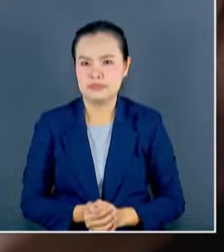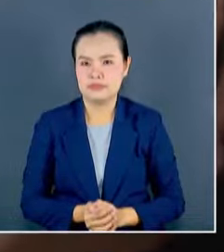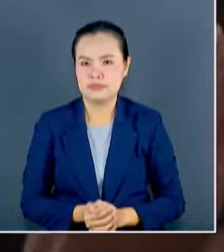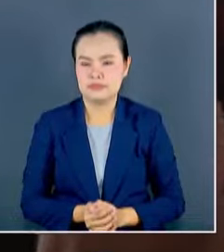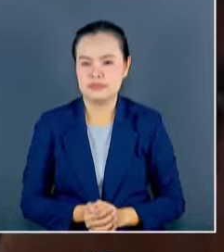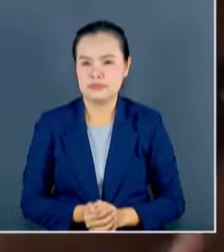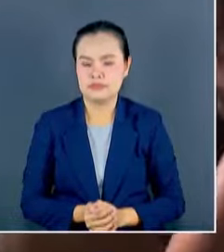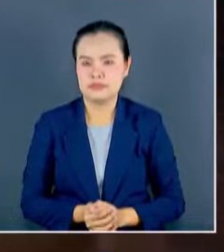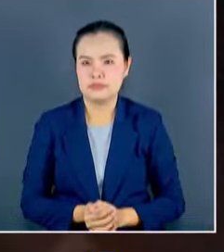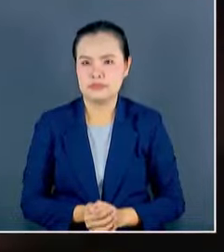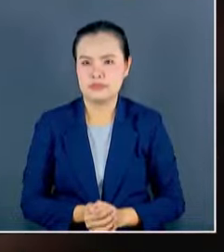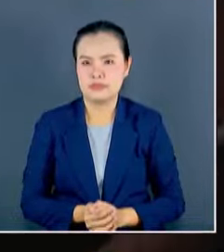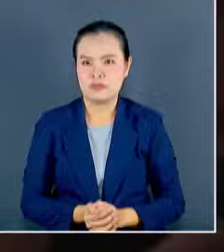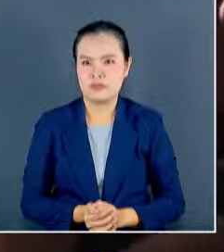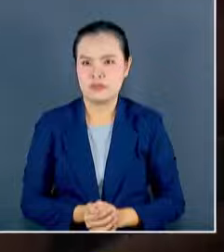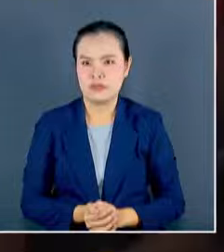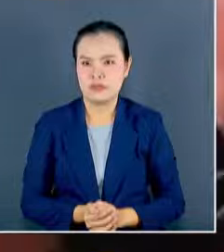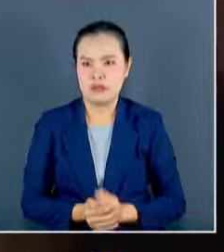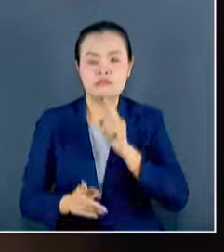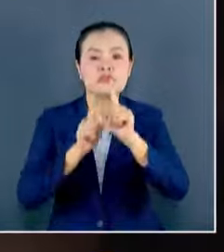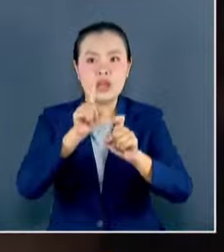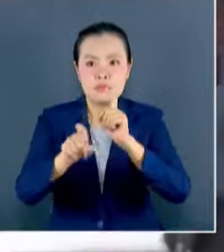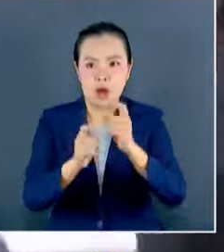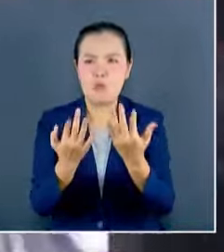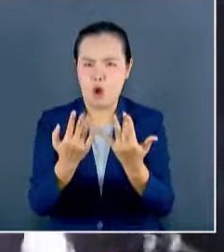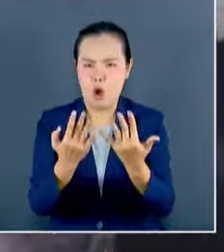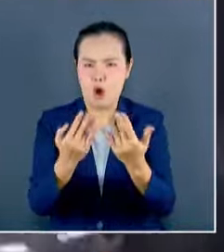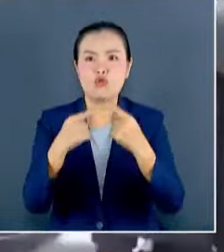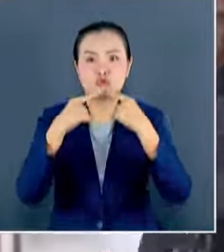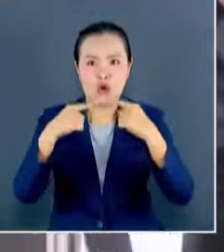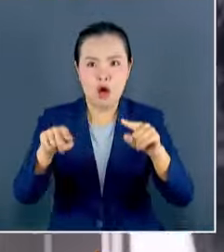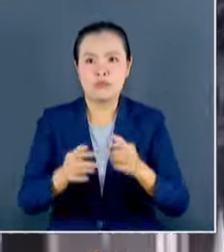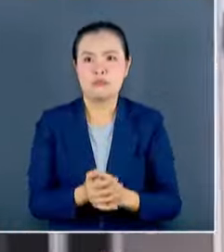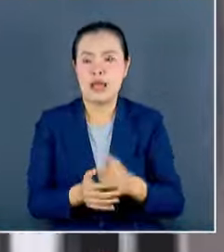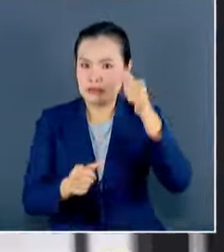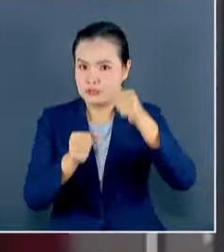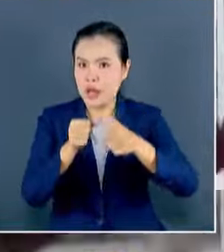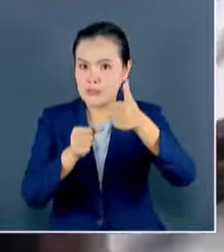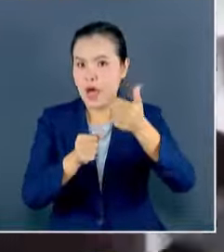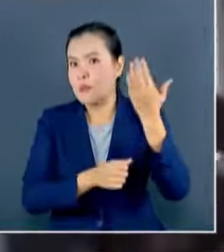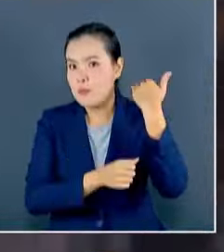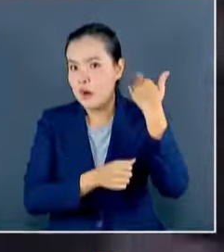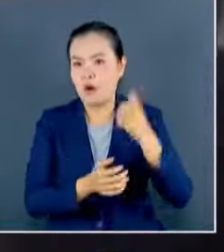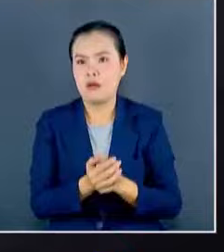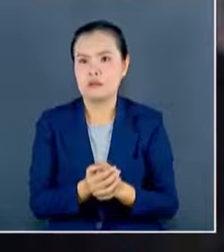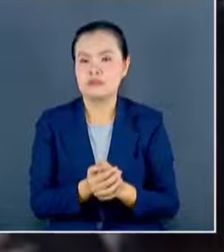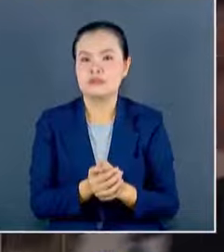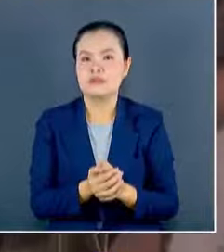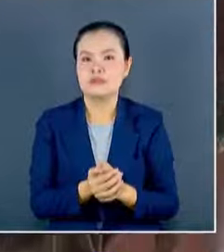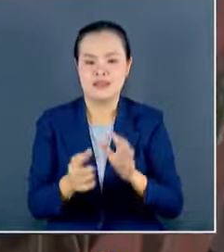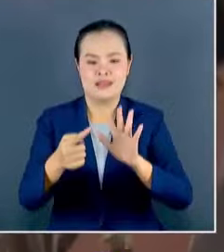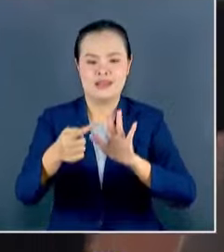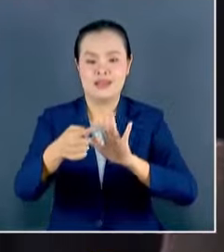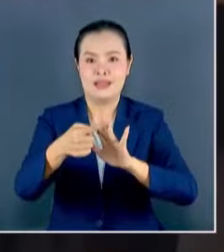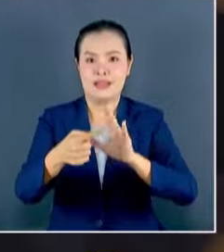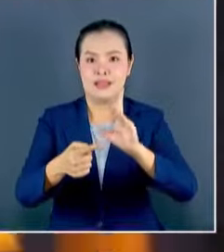ากว่ารู้ต่อแล้วนะคะ ครับเดี๋ยวขอให้สอบให้เสร็จแล้วเดี๋ยวออกมาตอบ คือเท้าความก่อนหน้านั้นจำได้ไหมคะเราเคยนำเสนอเกี่ยวกับเฮียเก้าว่าเฮียเก้า